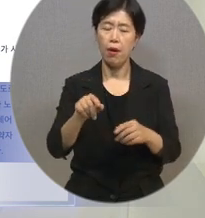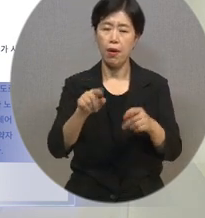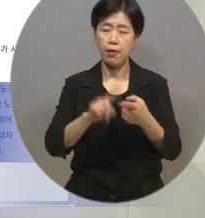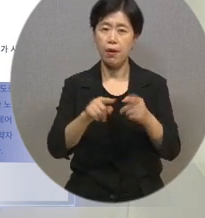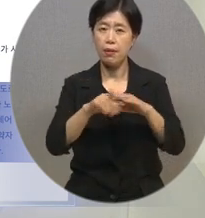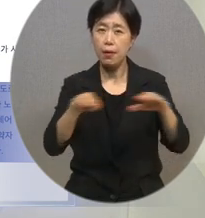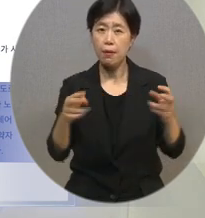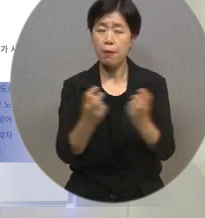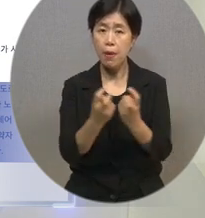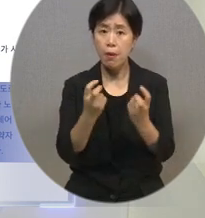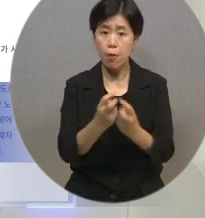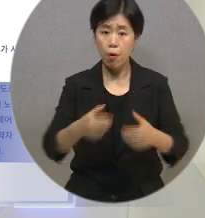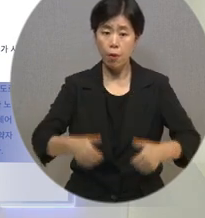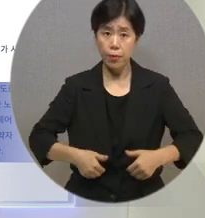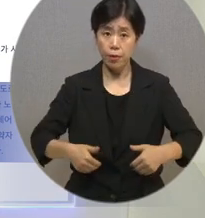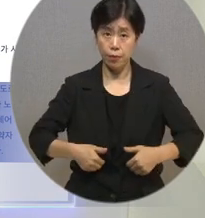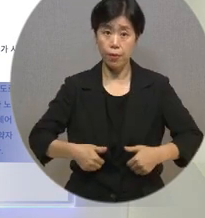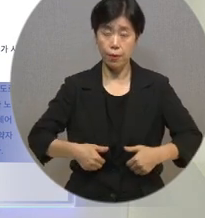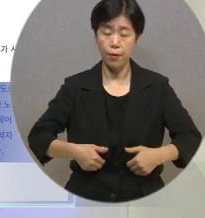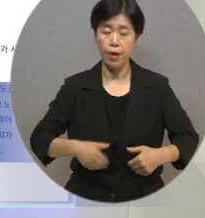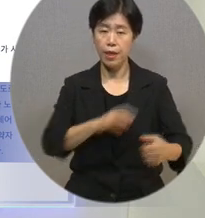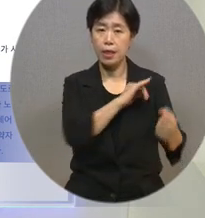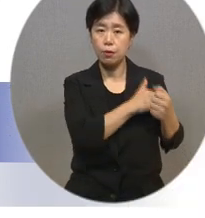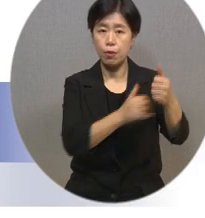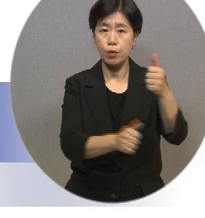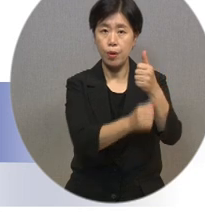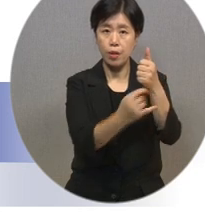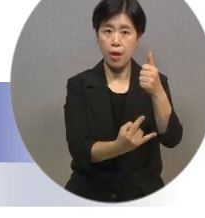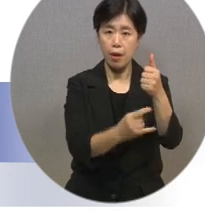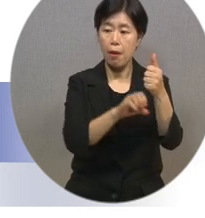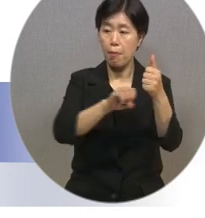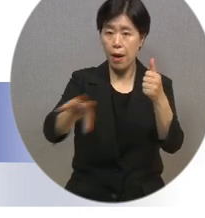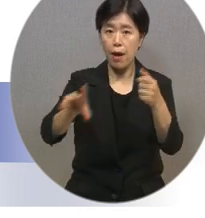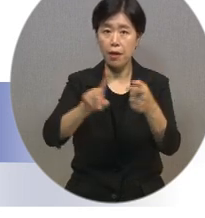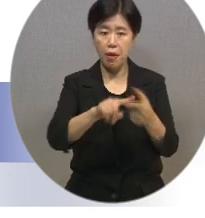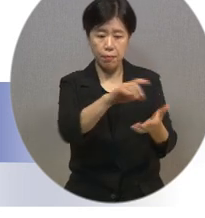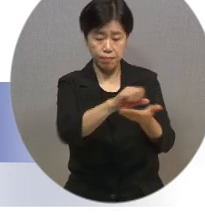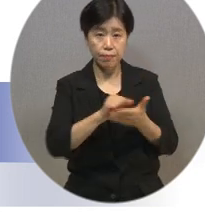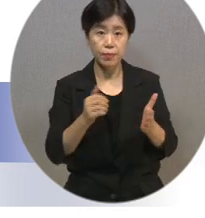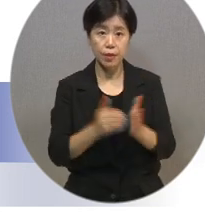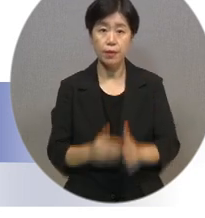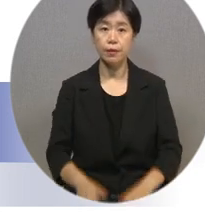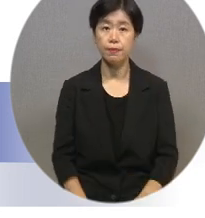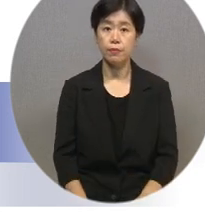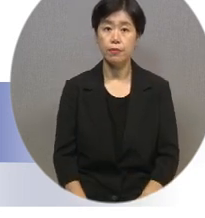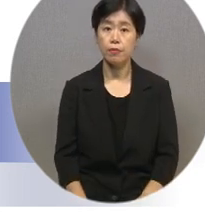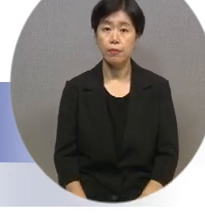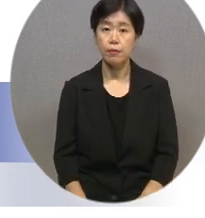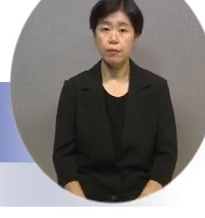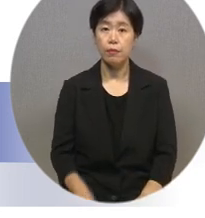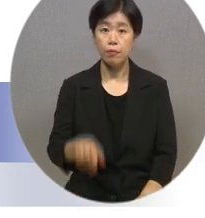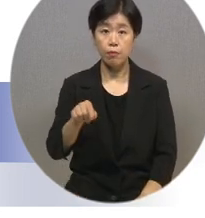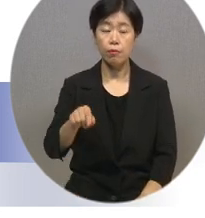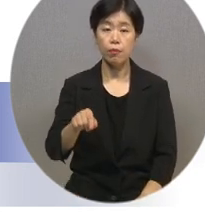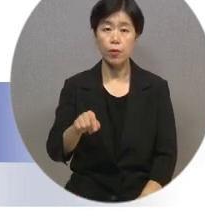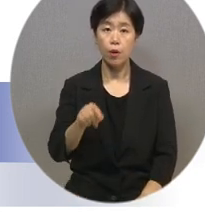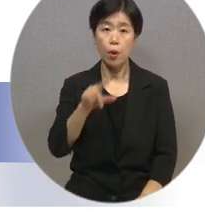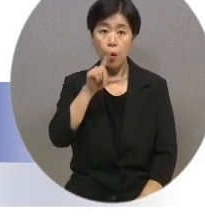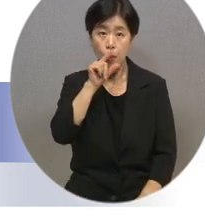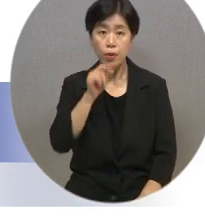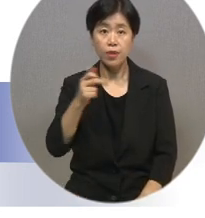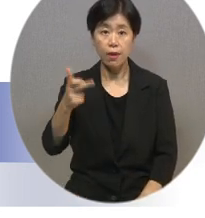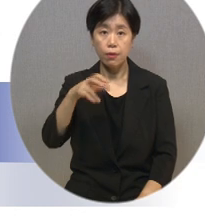국가 인권위원회의 권고를 수용했습니다 지난해 8월 인권위는 오산시가 한 아파트앞 버스